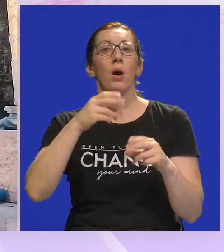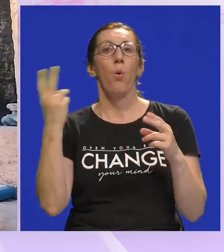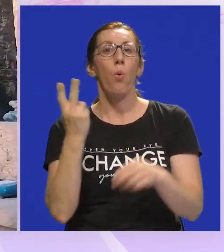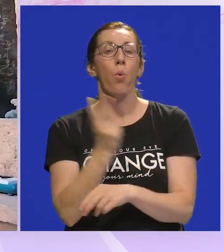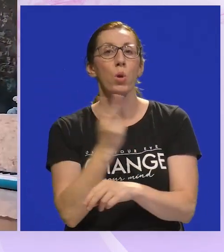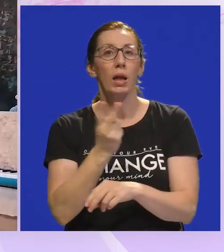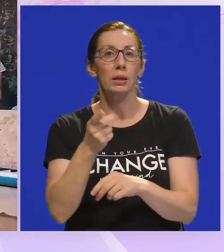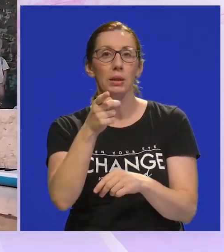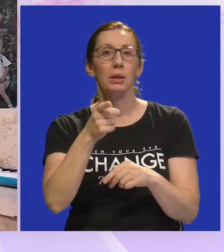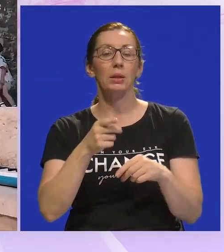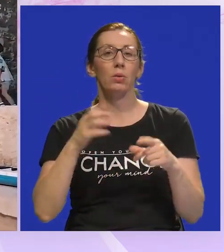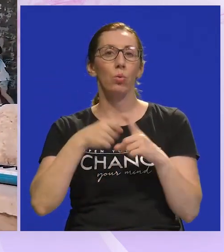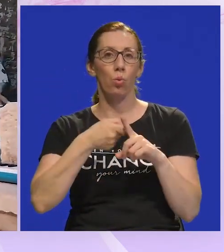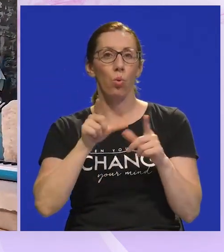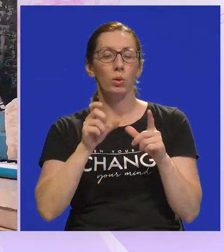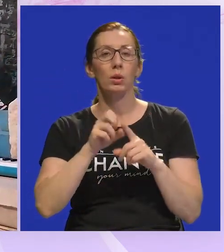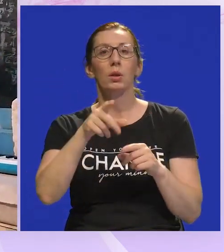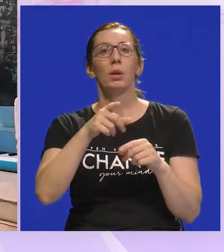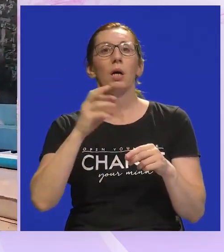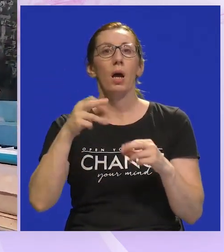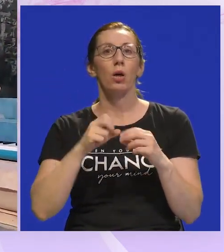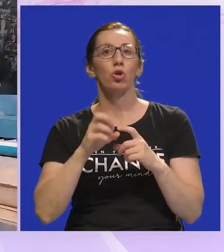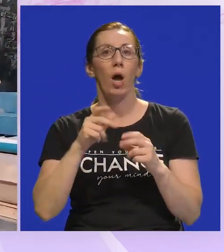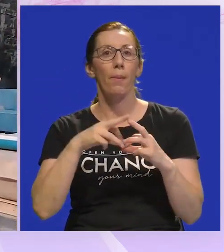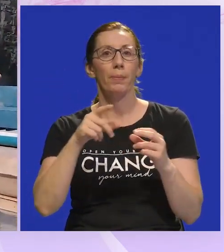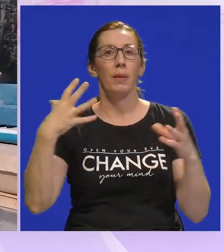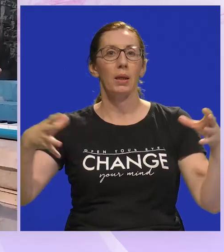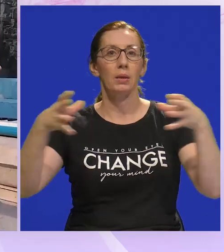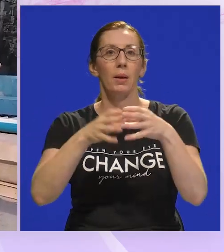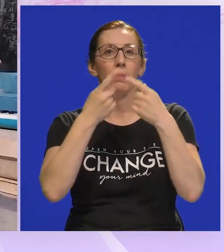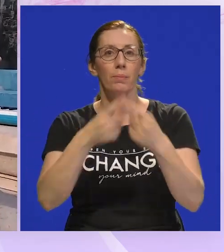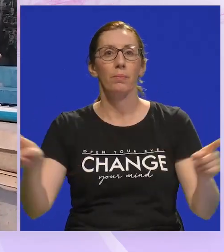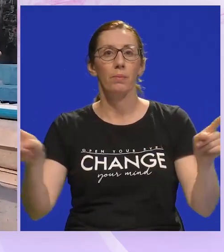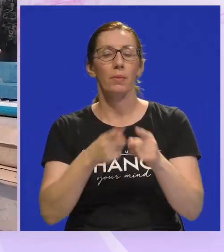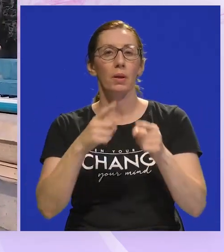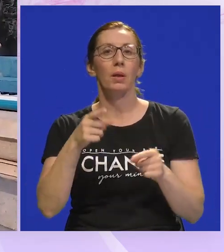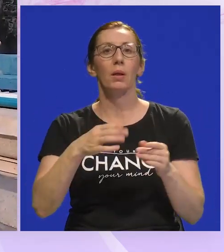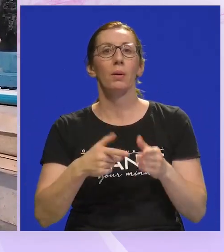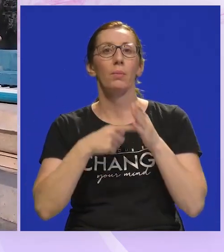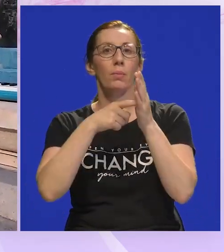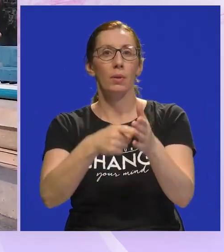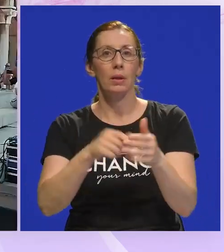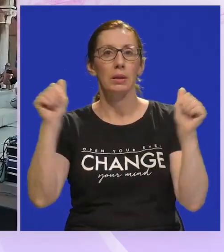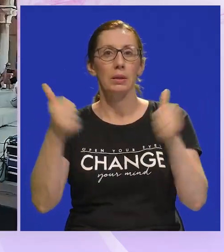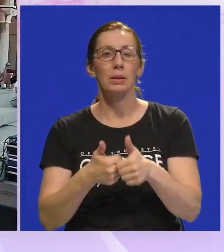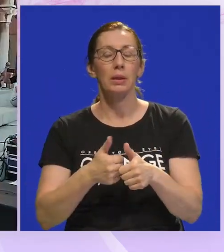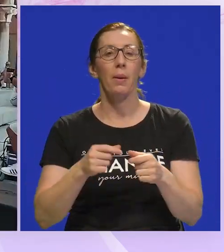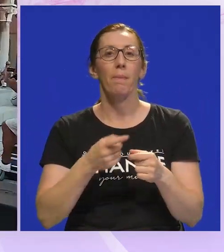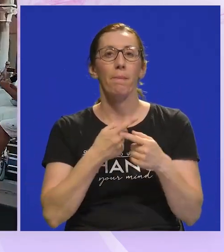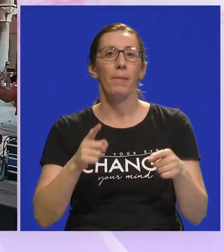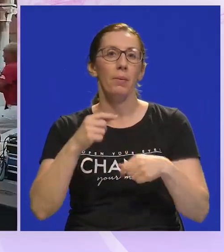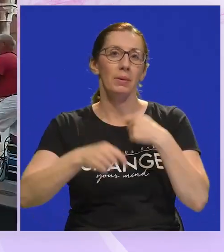Kud Uljanik i zbor Kuda Matko Brajša Rašan, koji su imali zajednički nastup. Publici su se najprije s